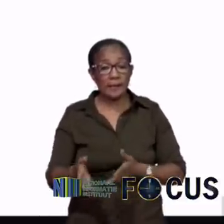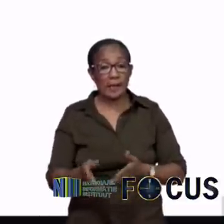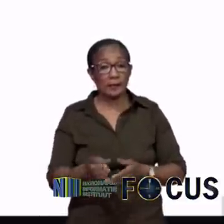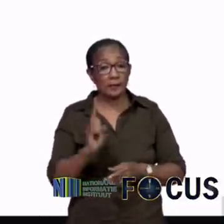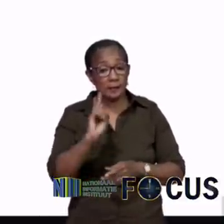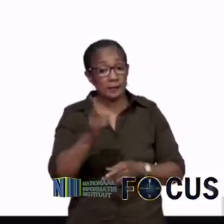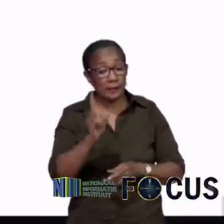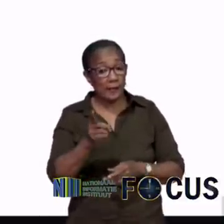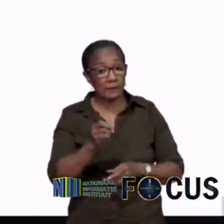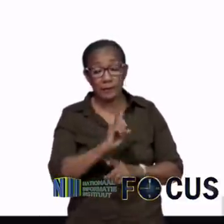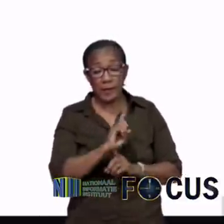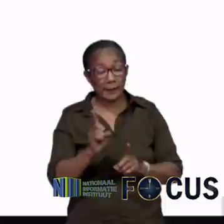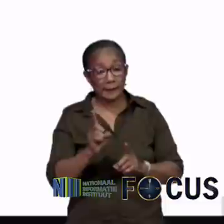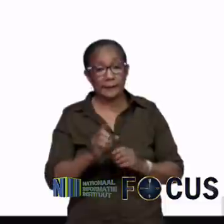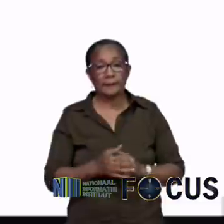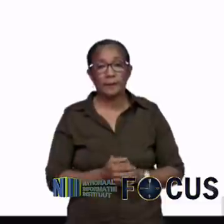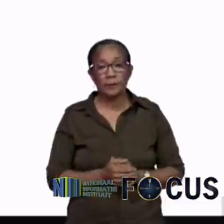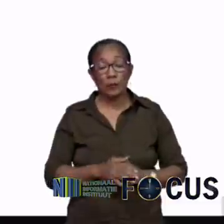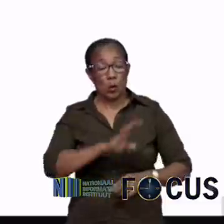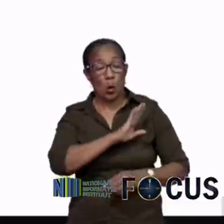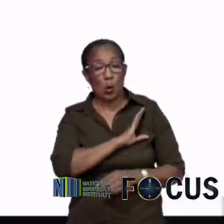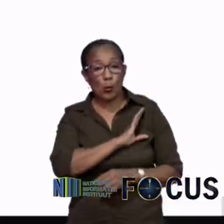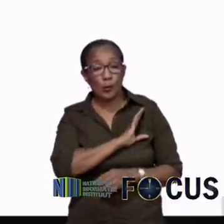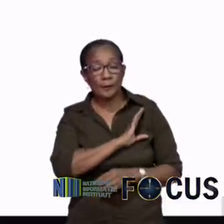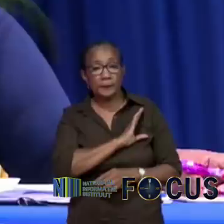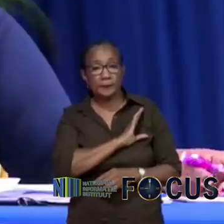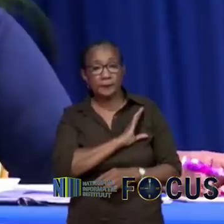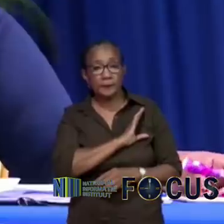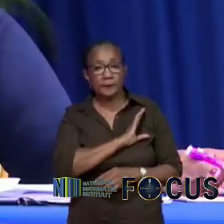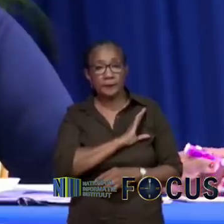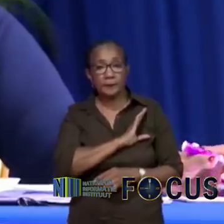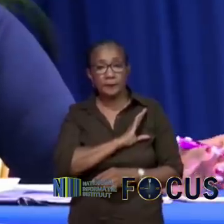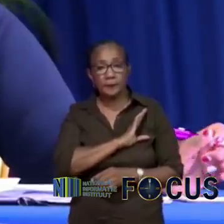zaken. Er zijn ook